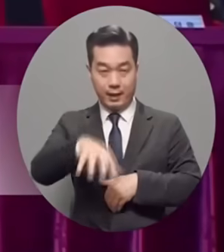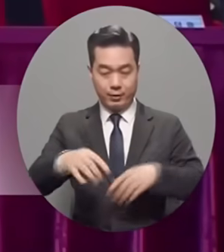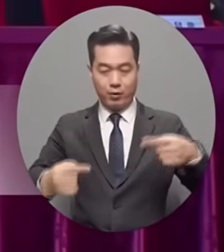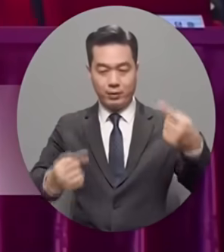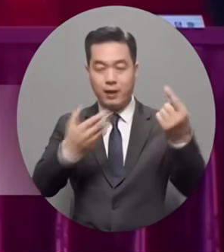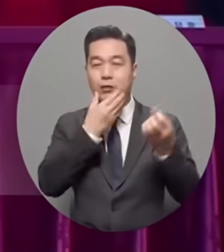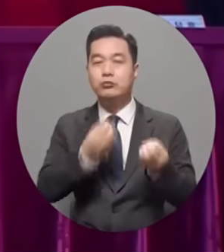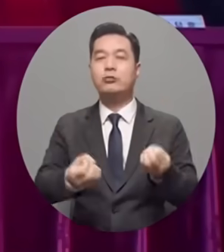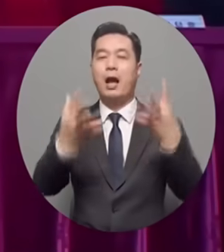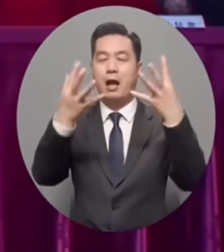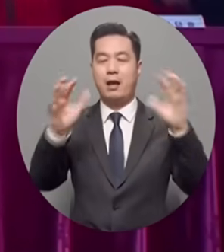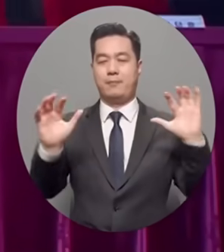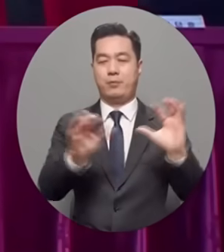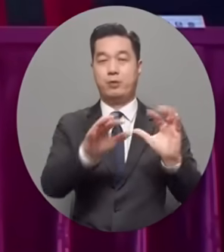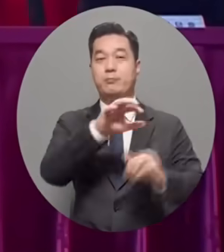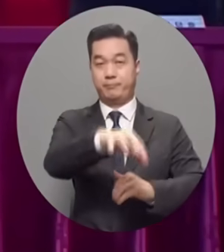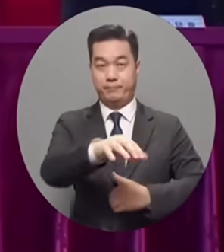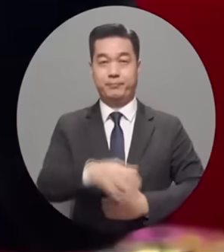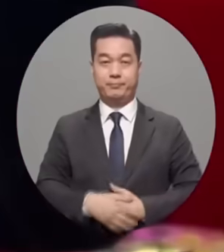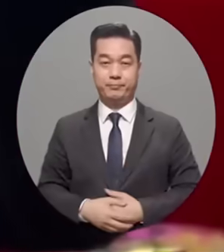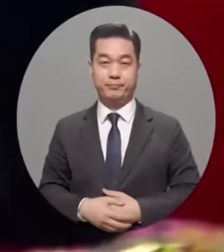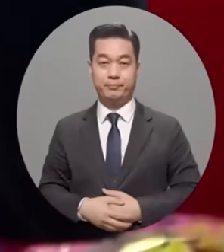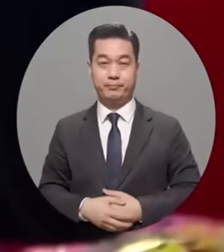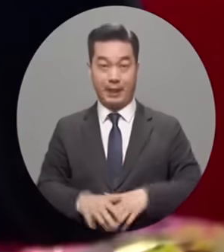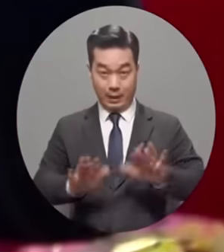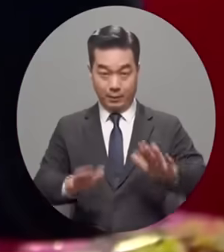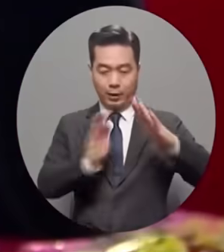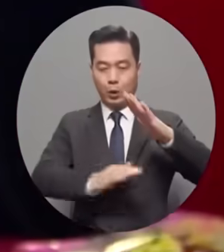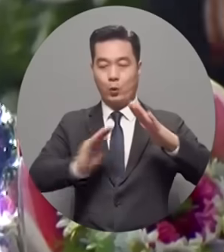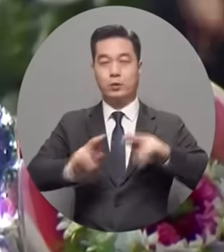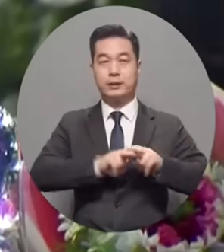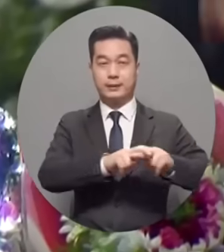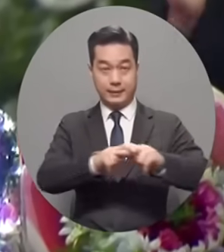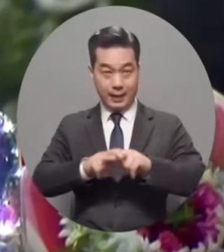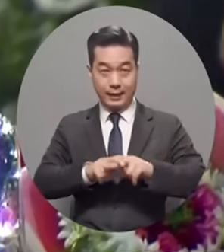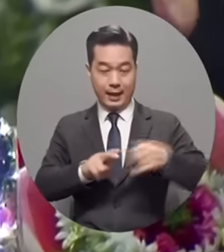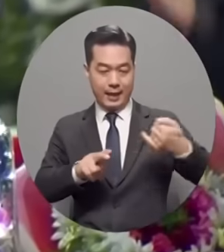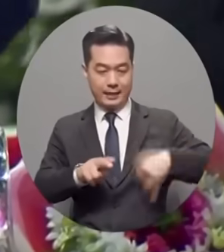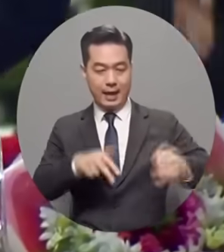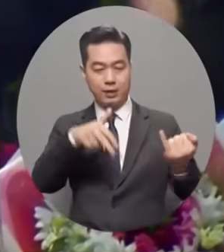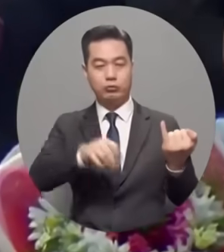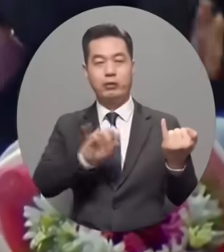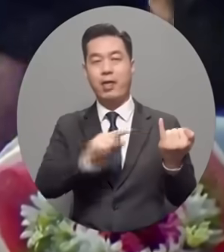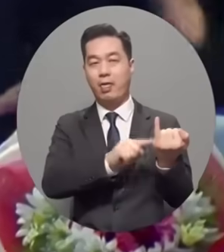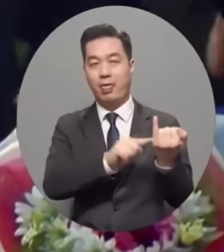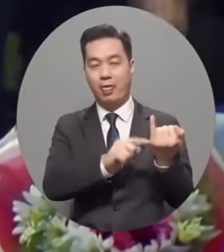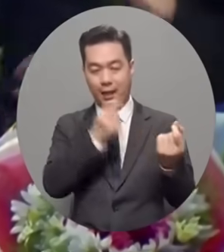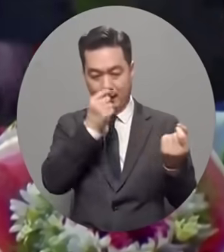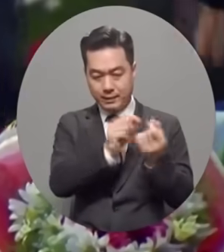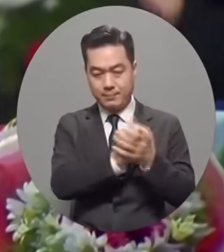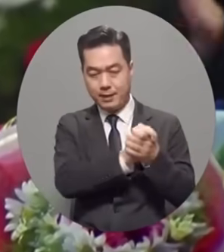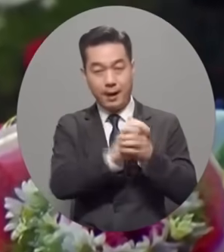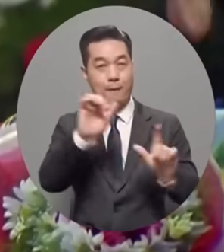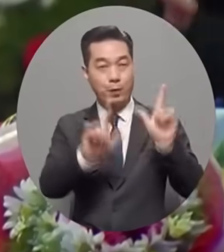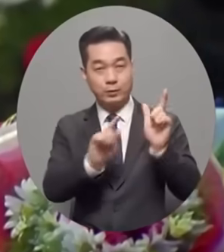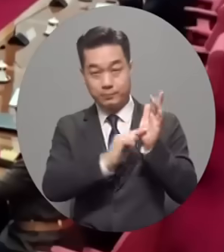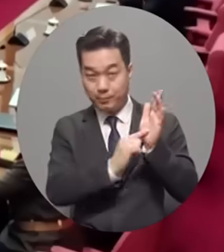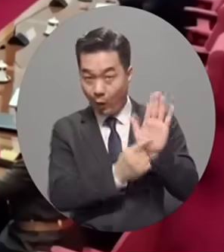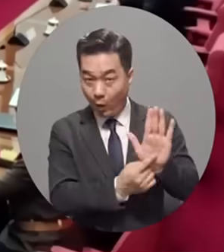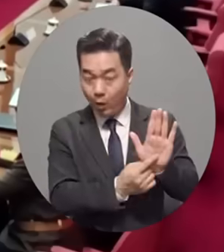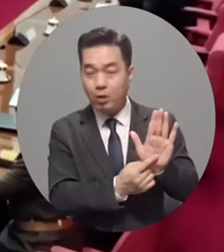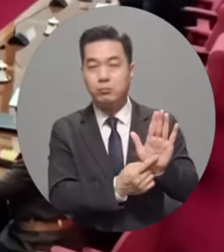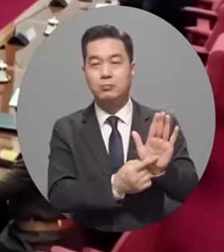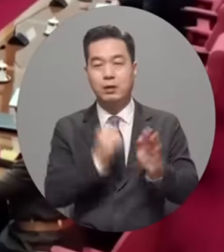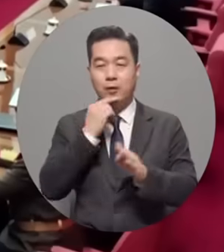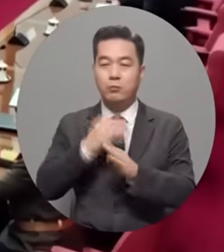공연에 참석했습니다. 이번에도 공식 석상에 대동한 딸 주애와 더욱 친밀한 모습을 연출하면서도